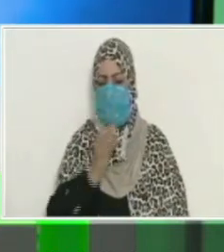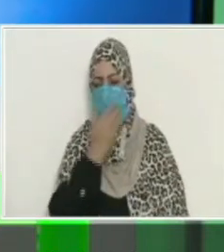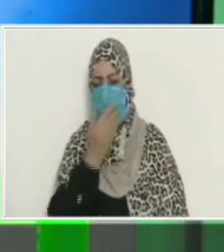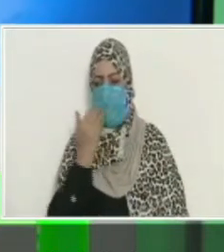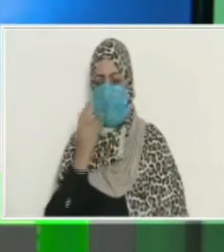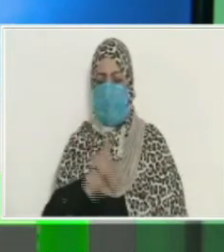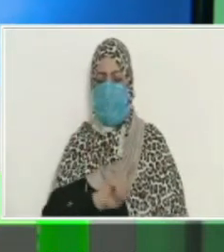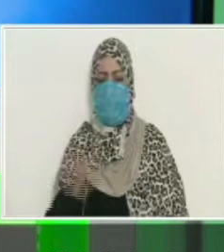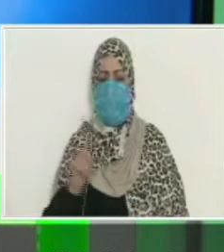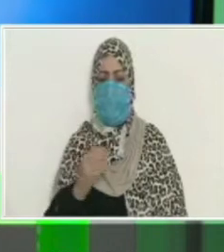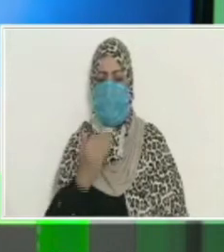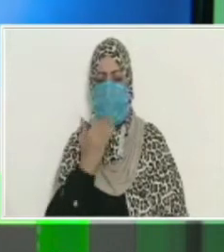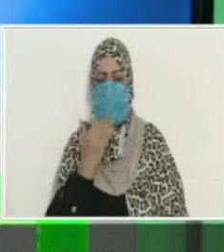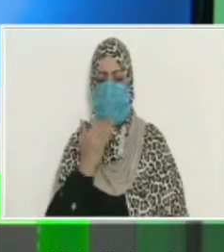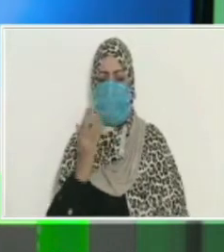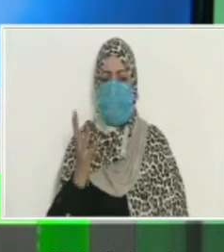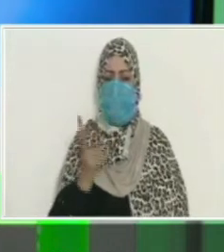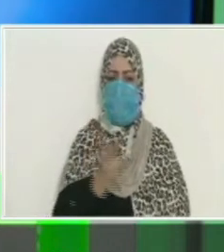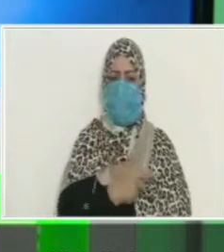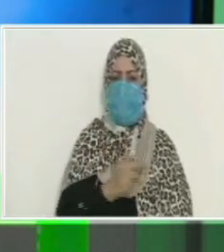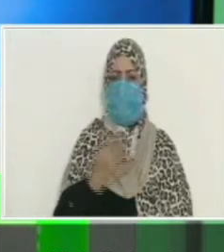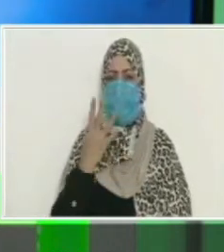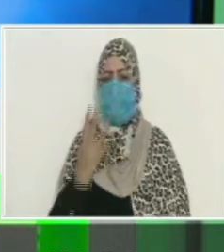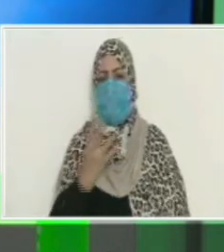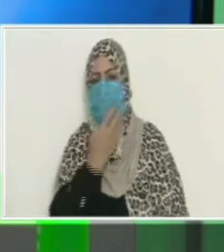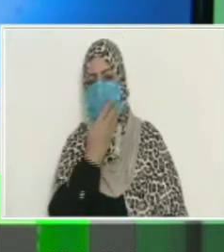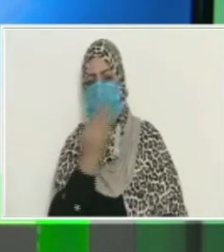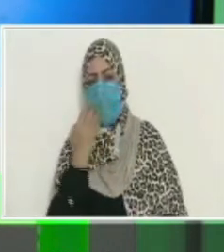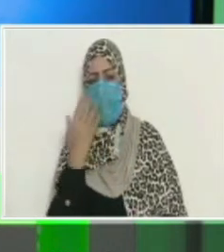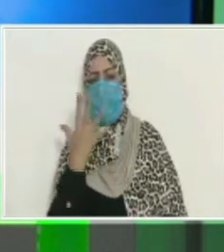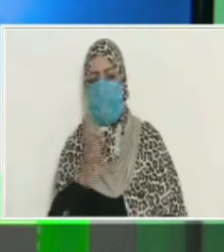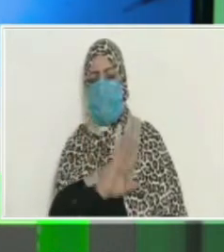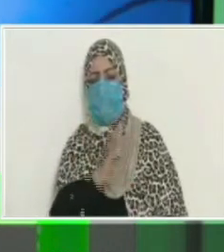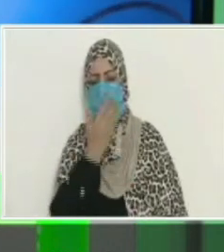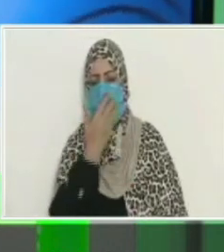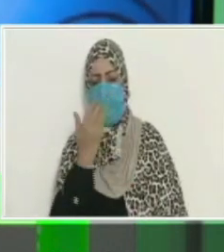أيوة. عندي 4 أيام و5 أيام فطرت بهن. نعم. شو الحل فيها الشيخ؟